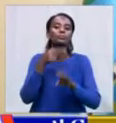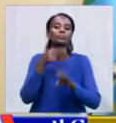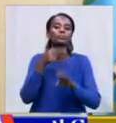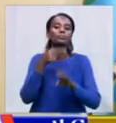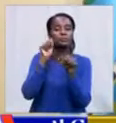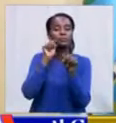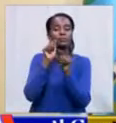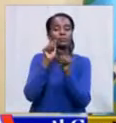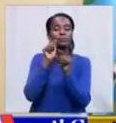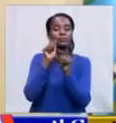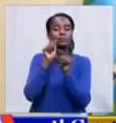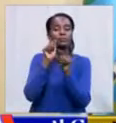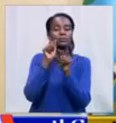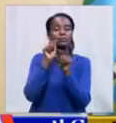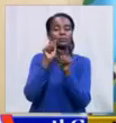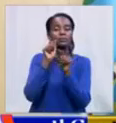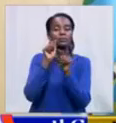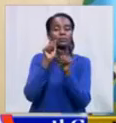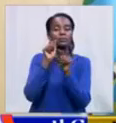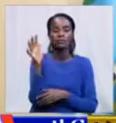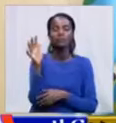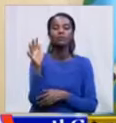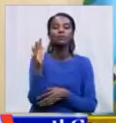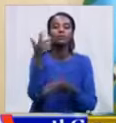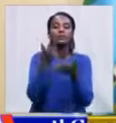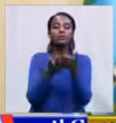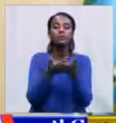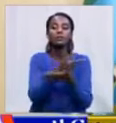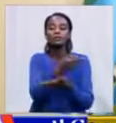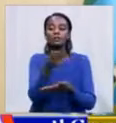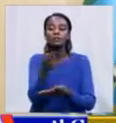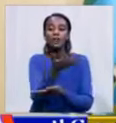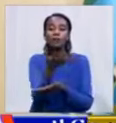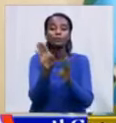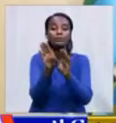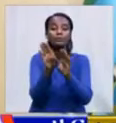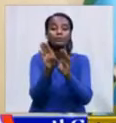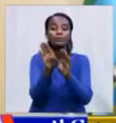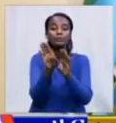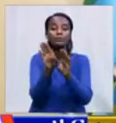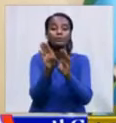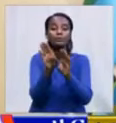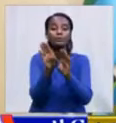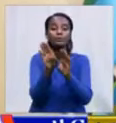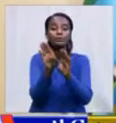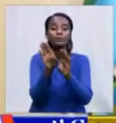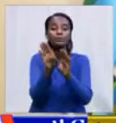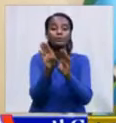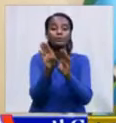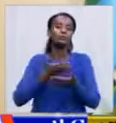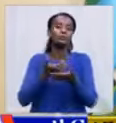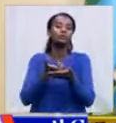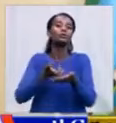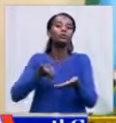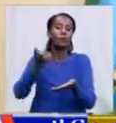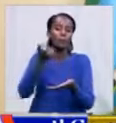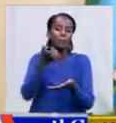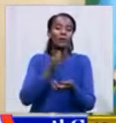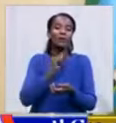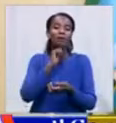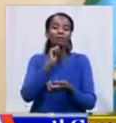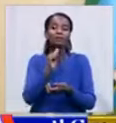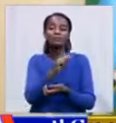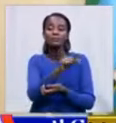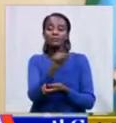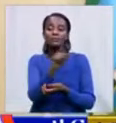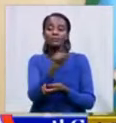እህቶች የተሳሳተን ይመስለኛል። እነዚህ ነገሮች ሊከፈቱ ግድ የሆነው የሀገራችን ኢኮኖሚ አይደለም።